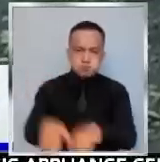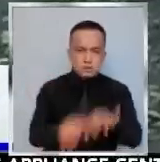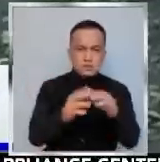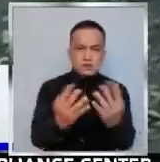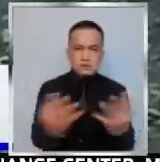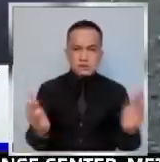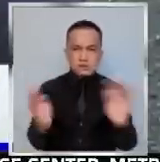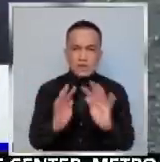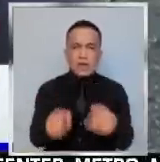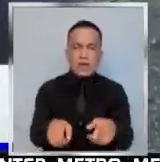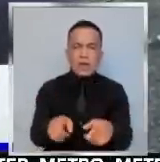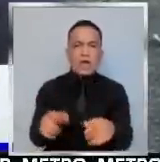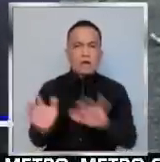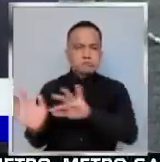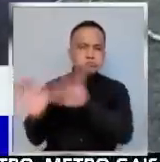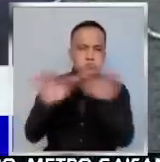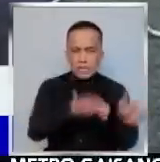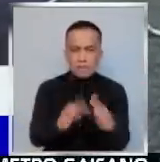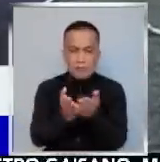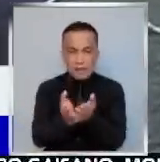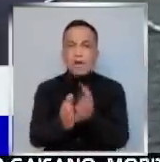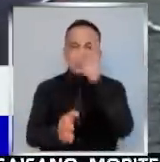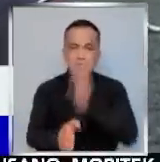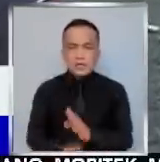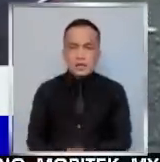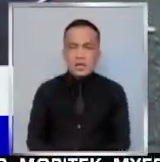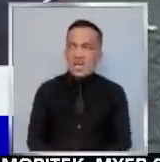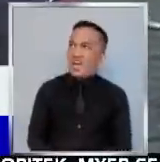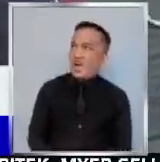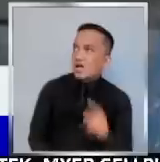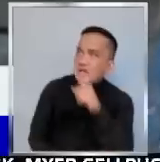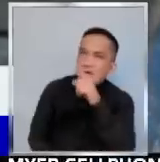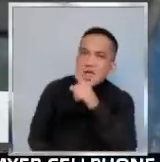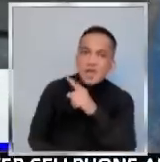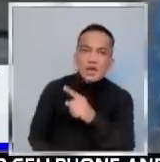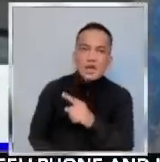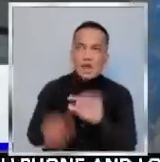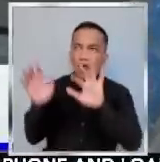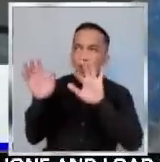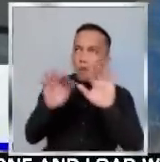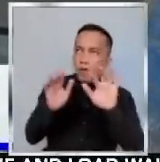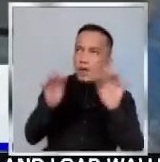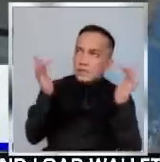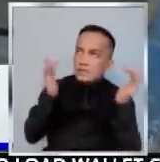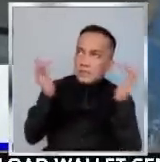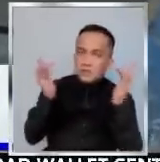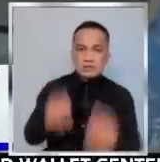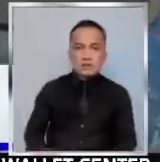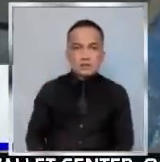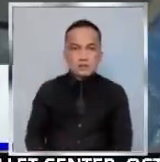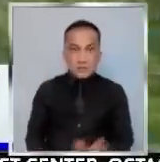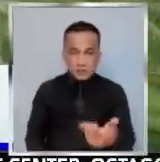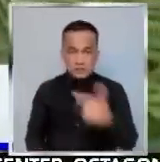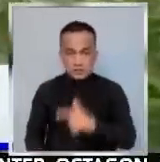bangka. Napakalakas. Talagang umiikot yung hangin. Umuugong. Nawasak din ang maraming bahay at